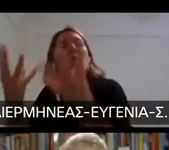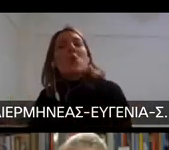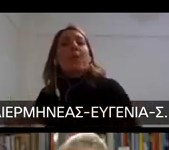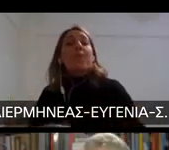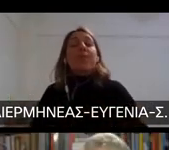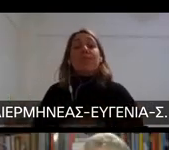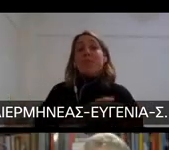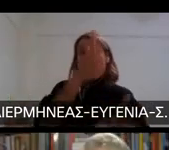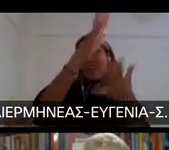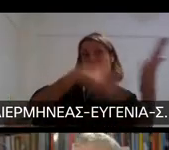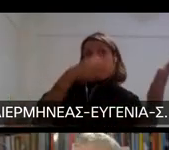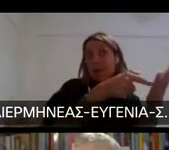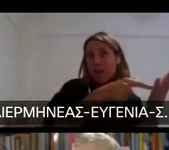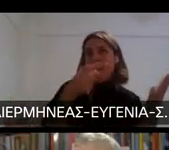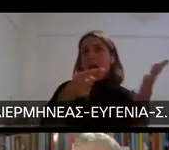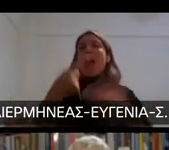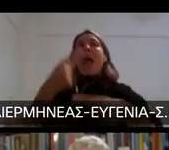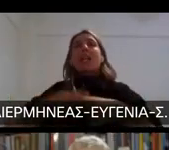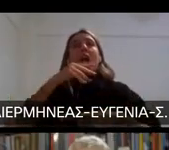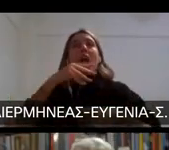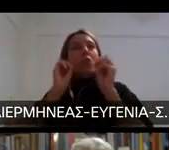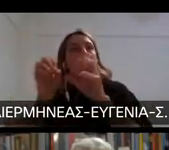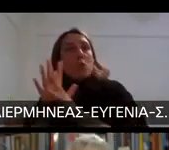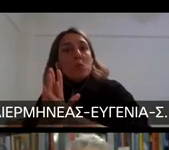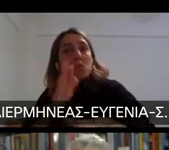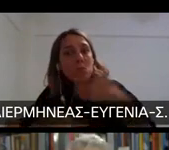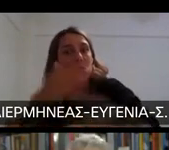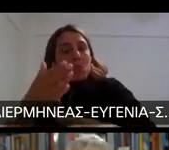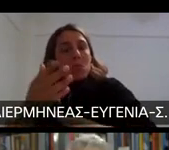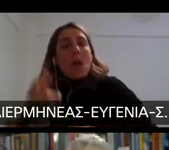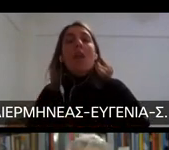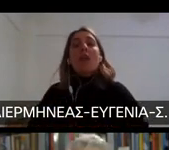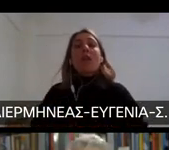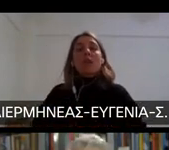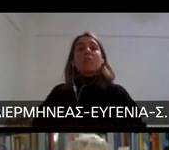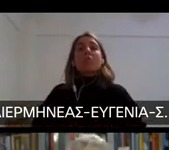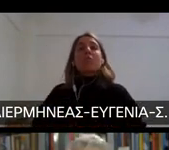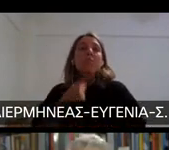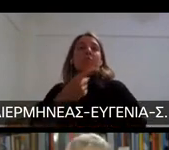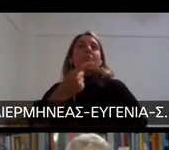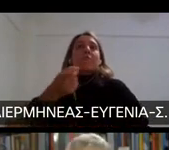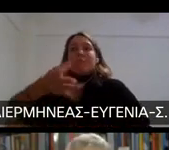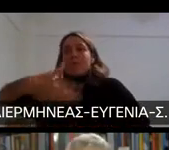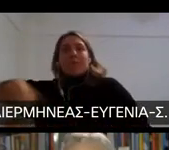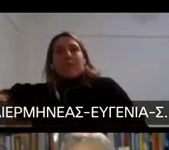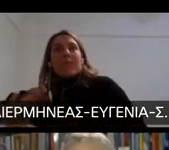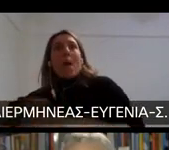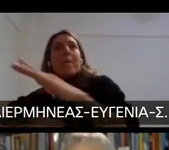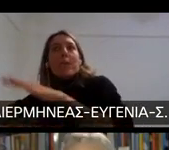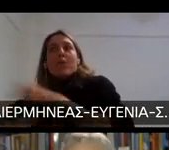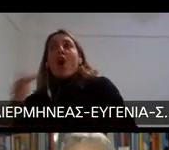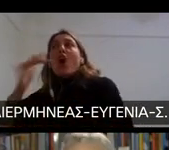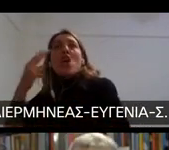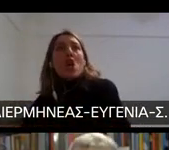στα κείμενα η εκμάθηση της ελληνικής, δηλαδή να έχουμε μια σαφή επιθυμία μεταστροφής ως προς τη γλώσσα των μεταναστών, χωρίς